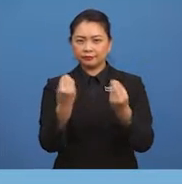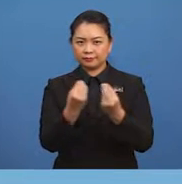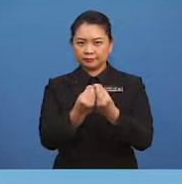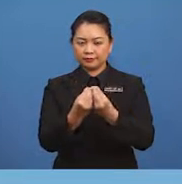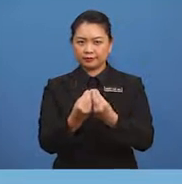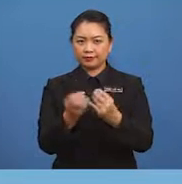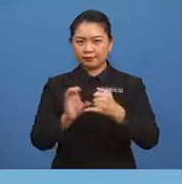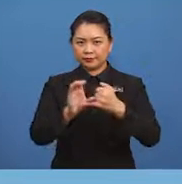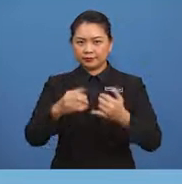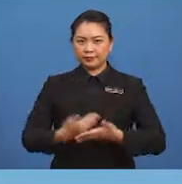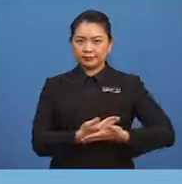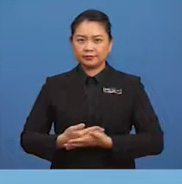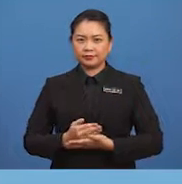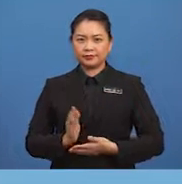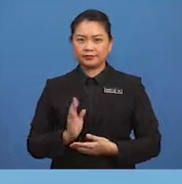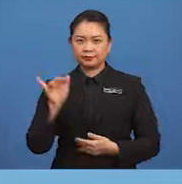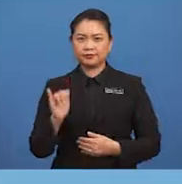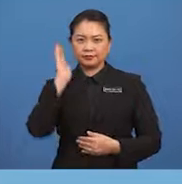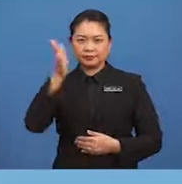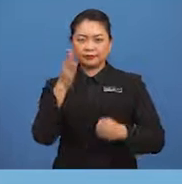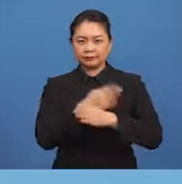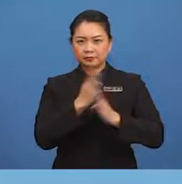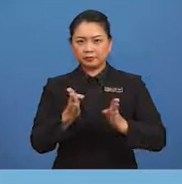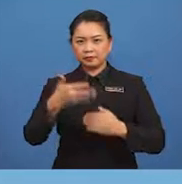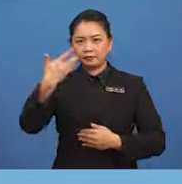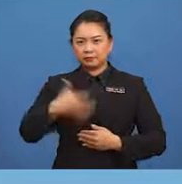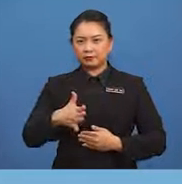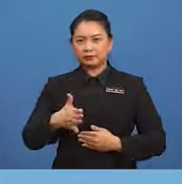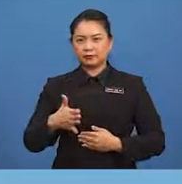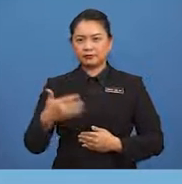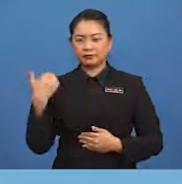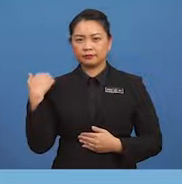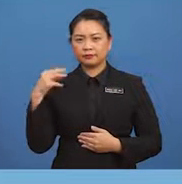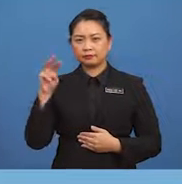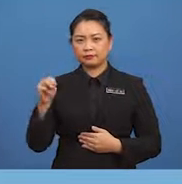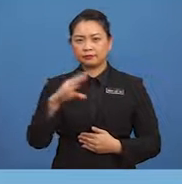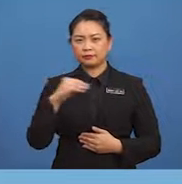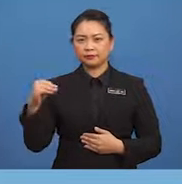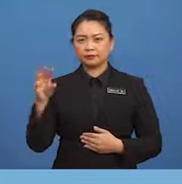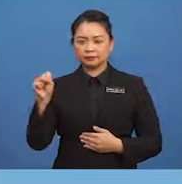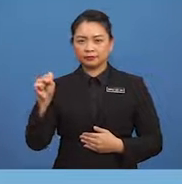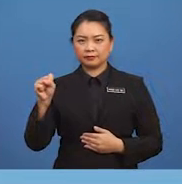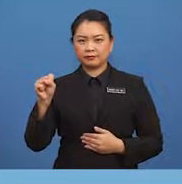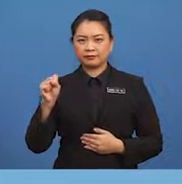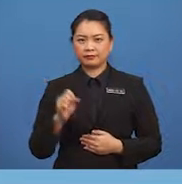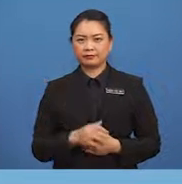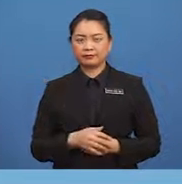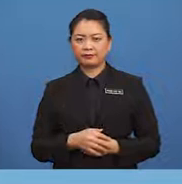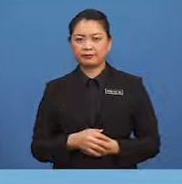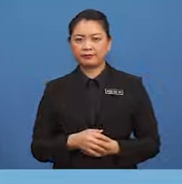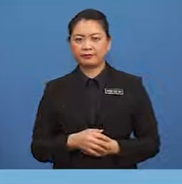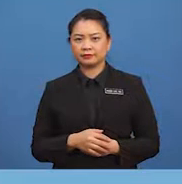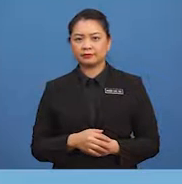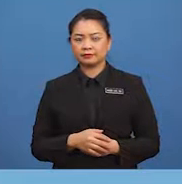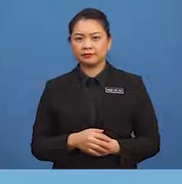Berapakah jumlah sel anak yang akan terbentuk selepas mengalami mitosis dan sitokinesis?